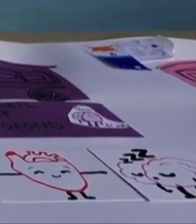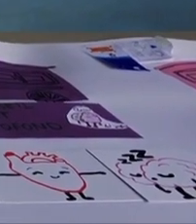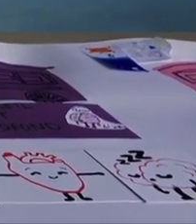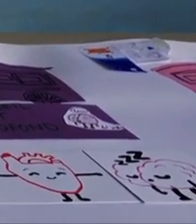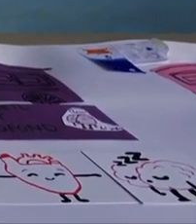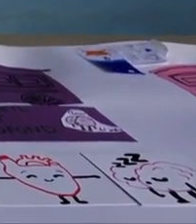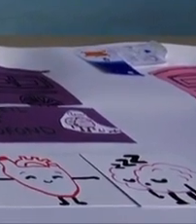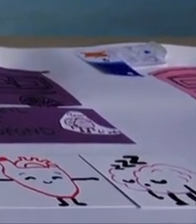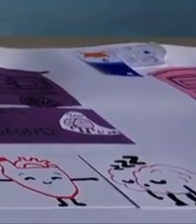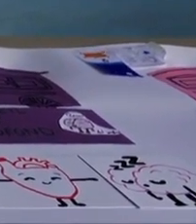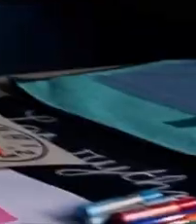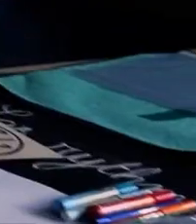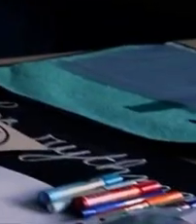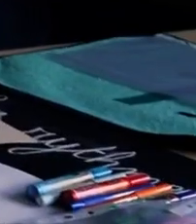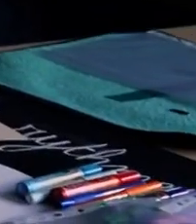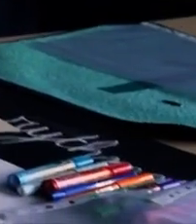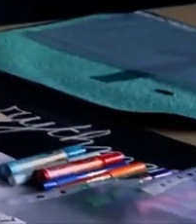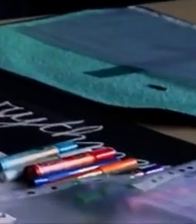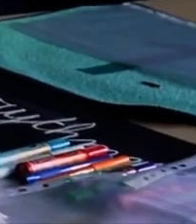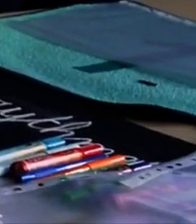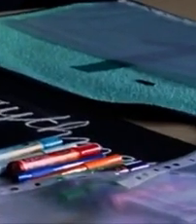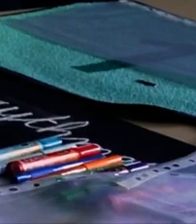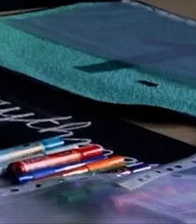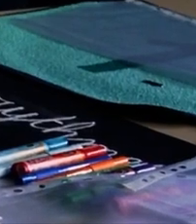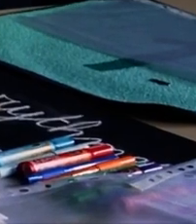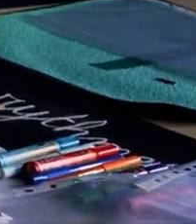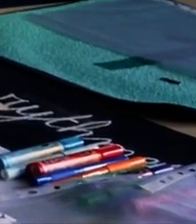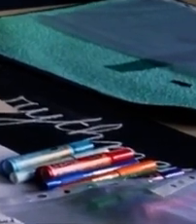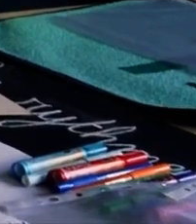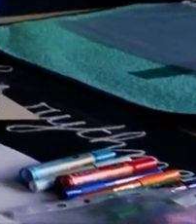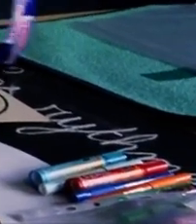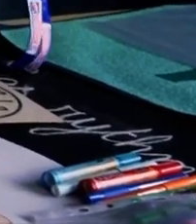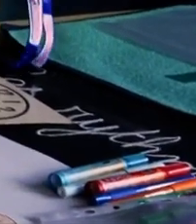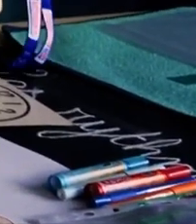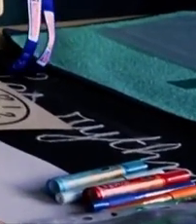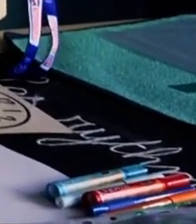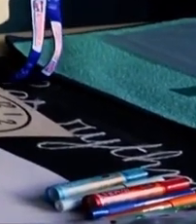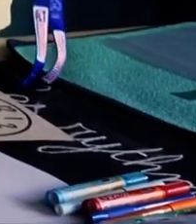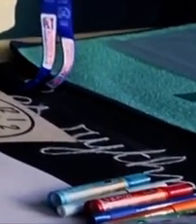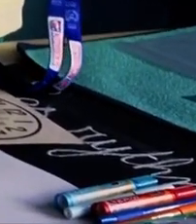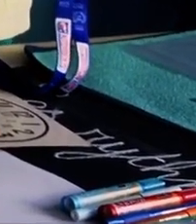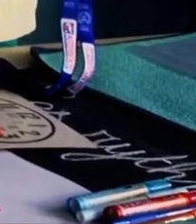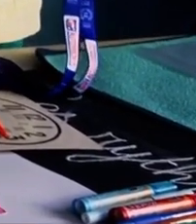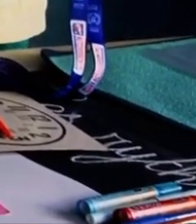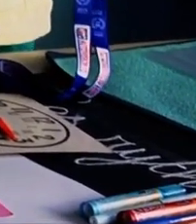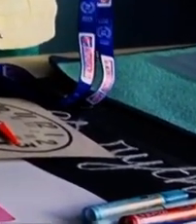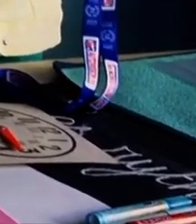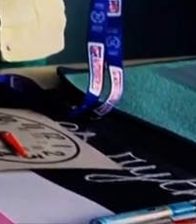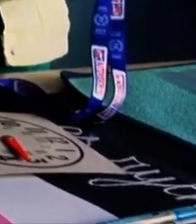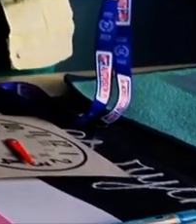ce qui se passe autour de nous. Et là, le sommeil paradoxal, c'est le train, le wagon, le dernier